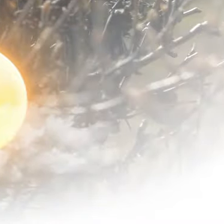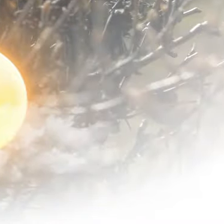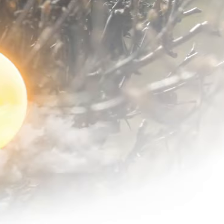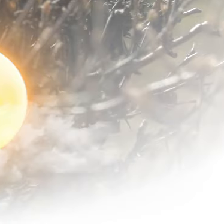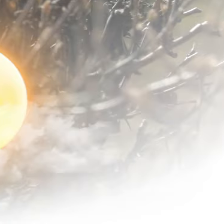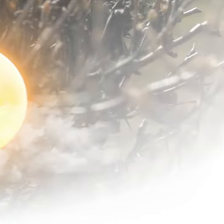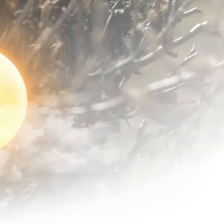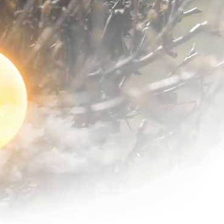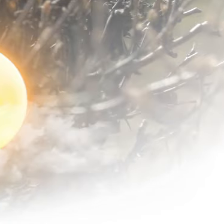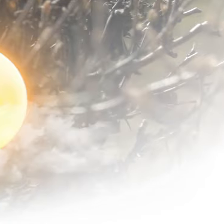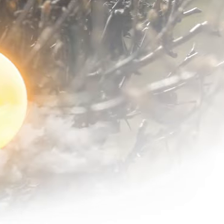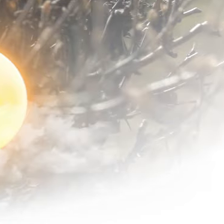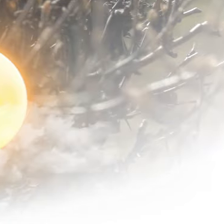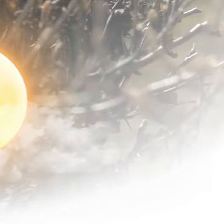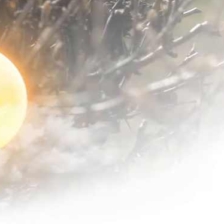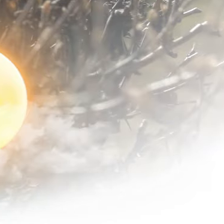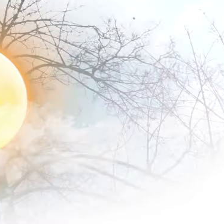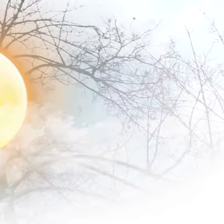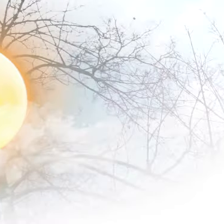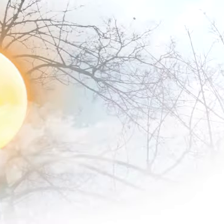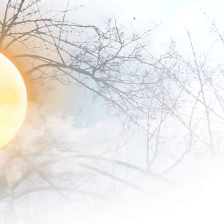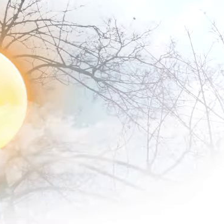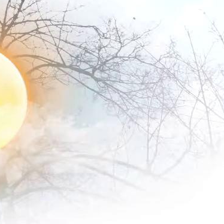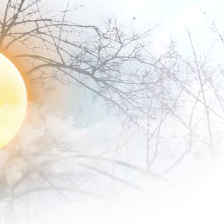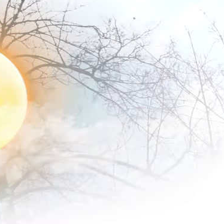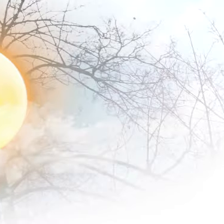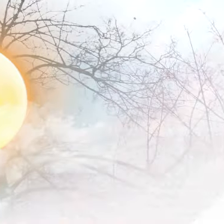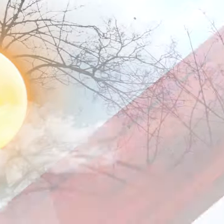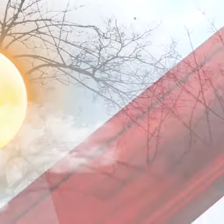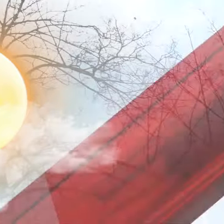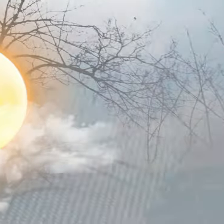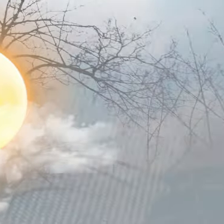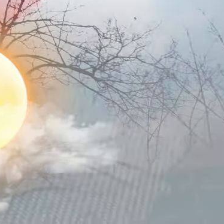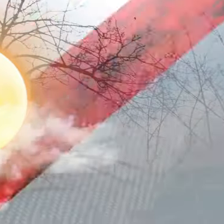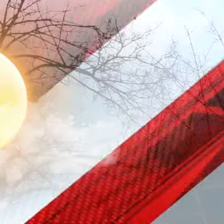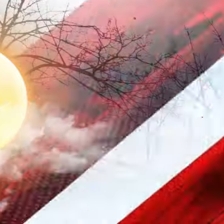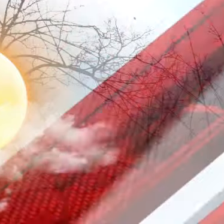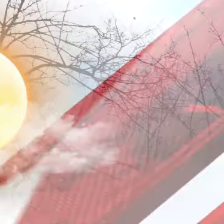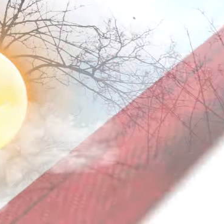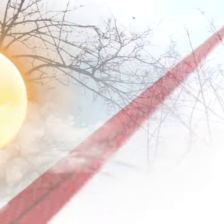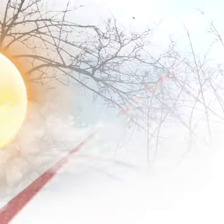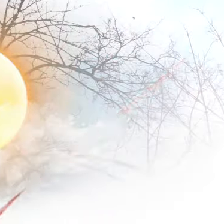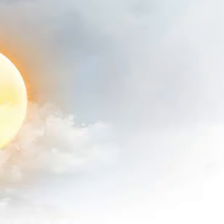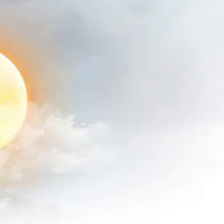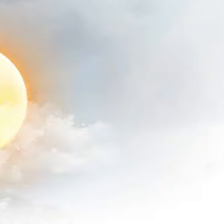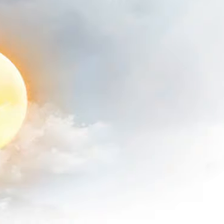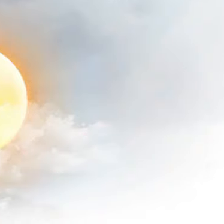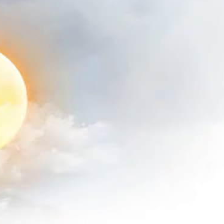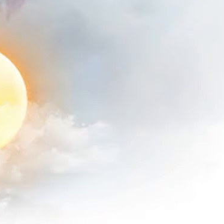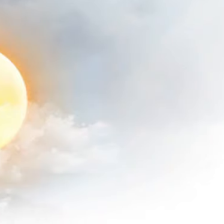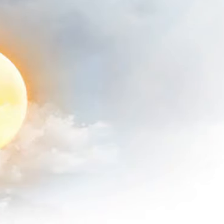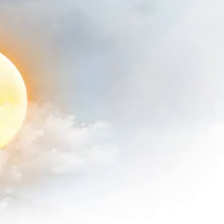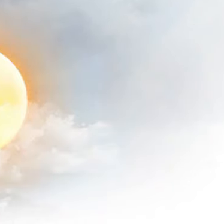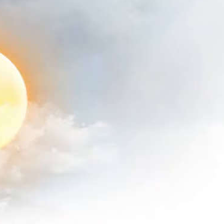плюс 11 днём і да 7 з плюсам вечарам. Малавоблачна, без ападкаў. Вецер